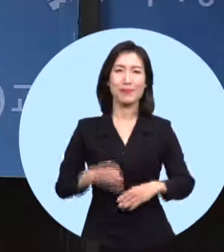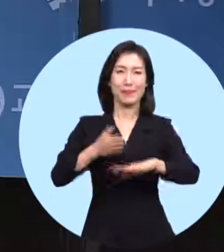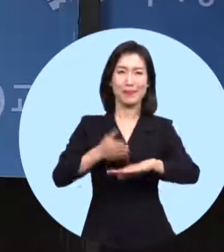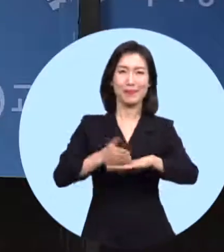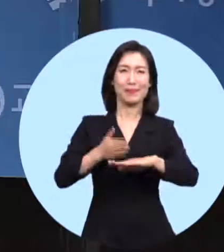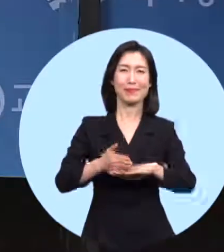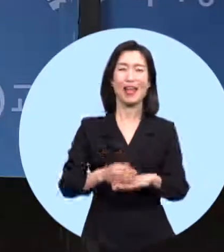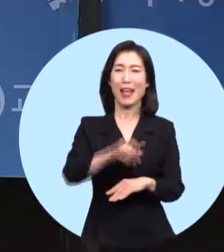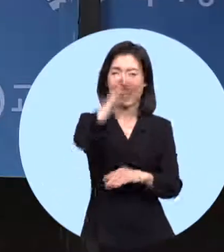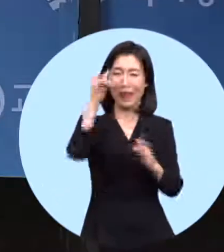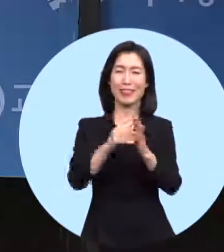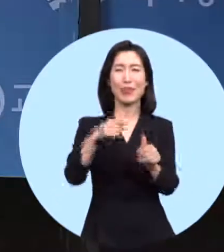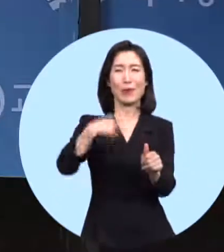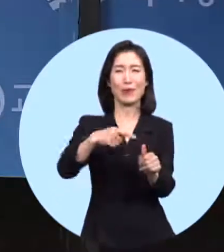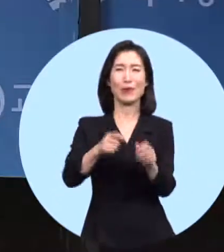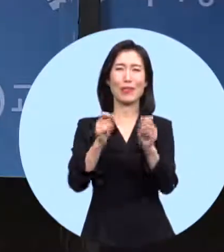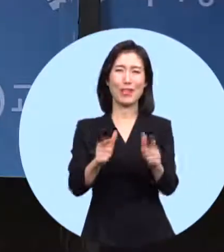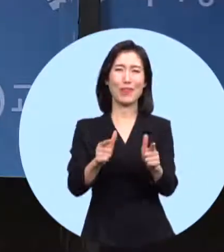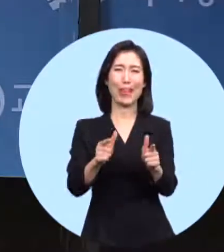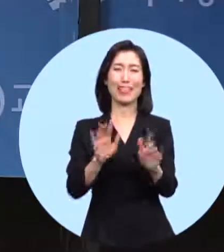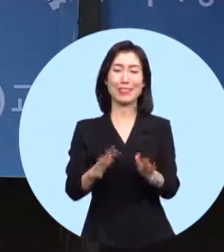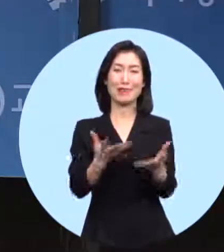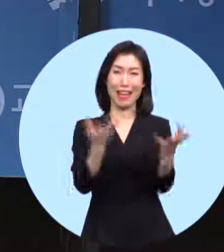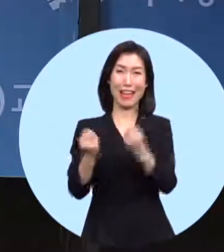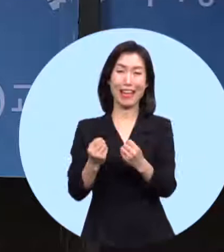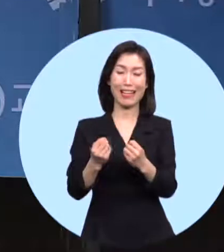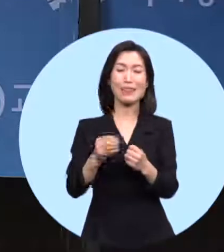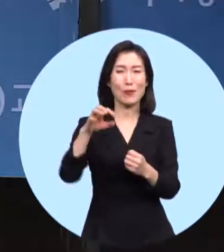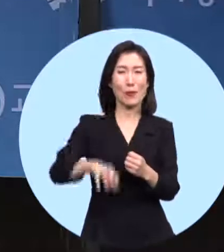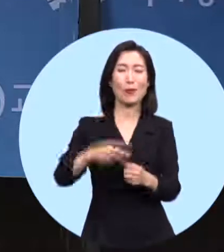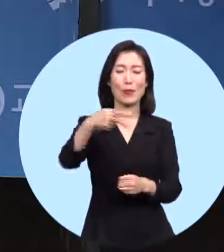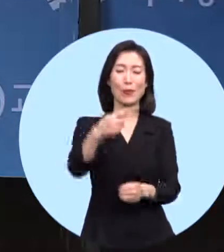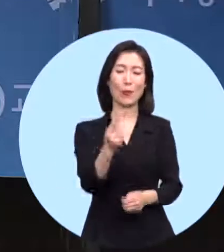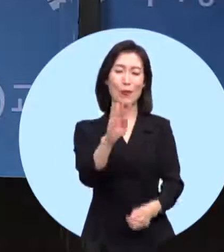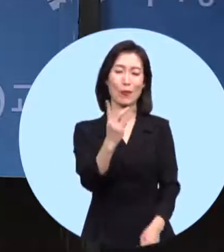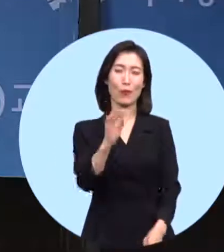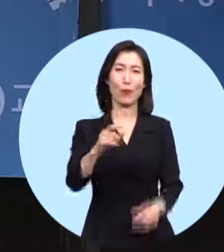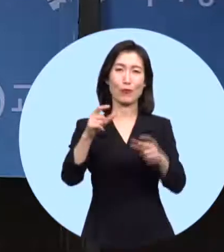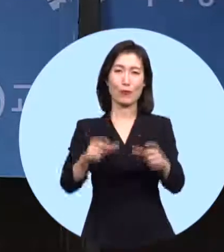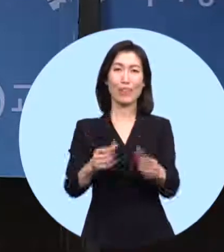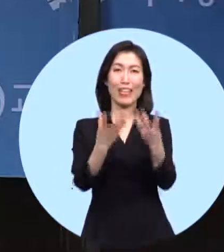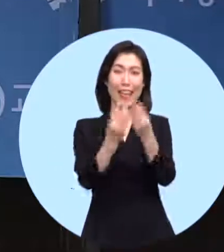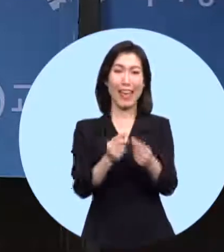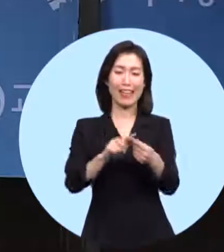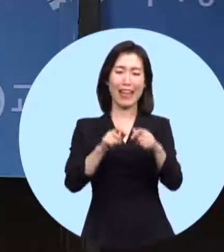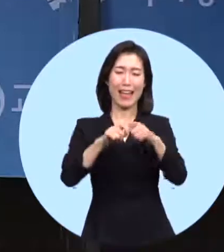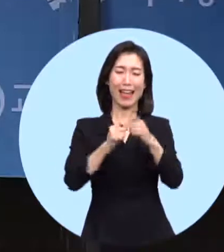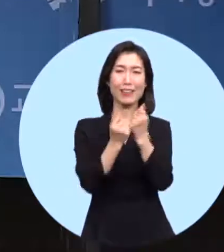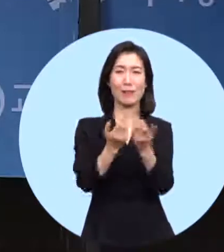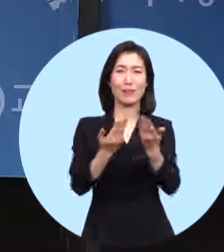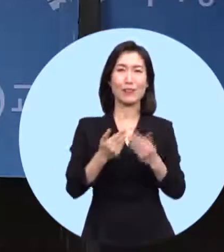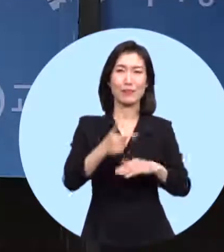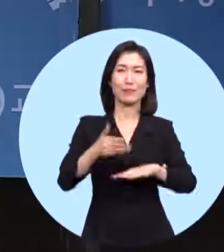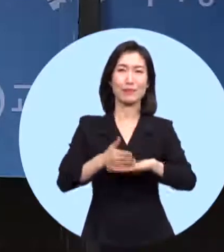네, 감사합니다. 평생교육의 기회가 넘쳐나고 있는 도봉구의 사례를 자세히 잘 말씀해